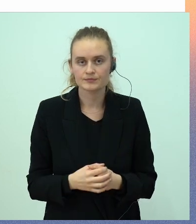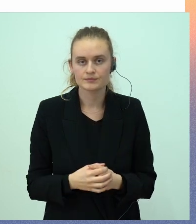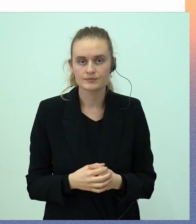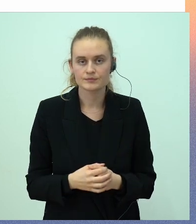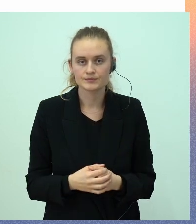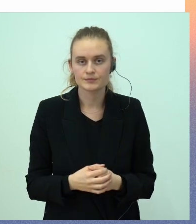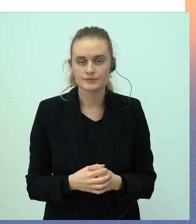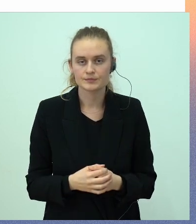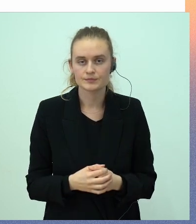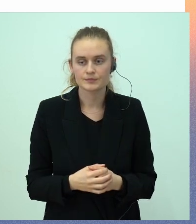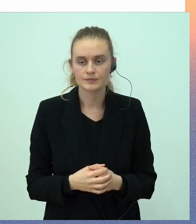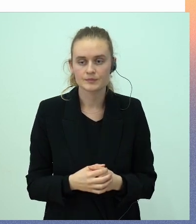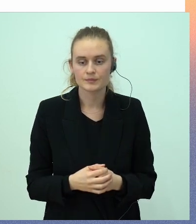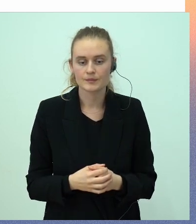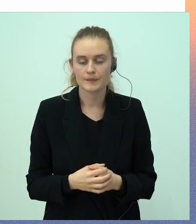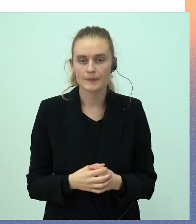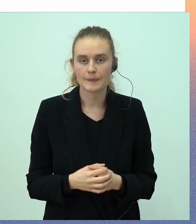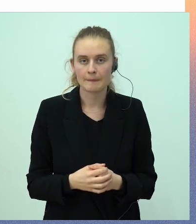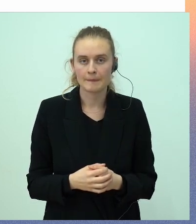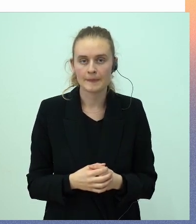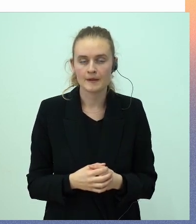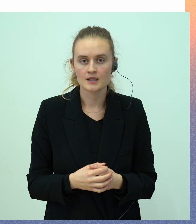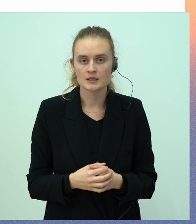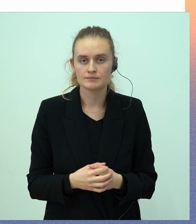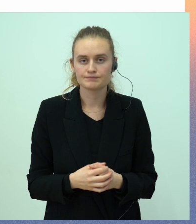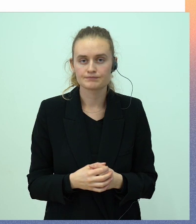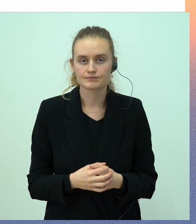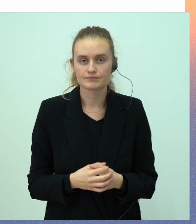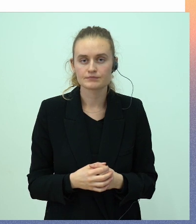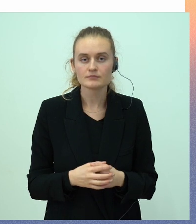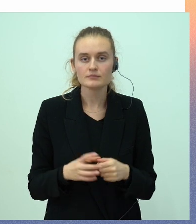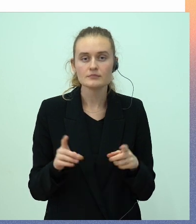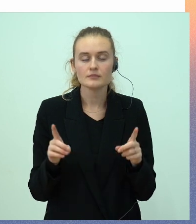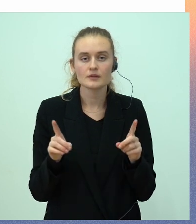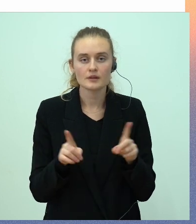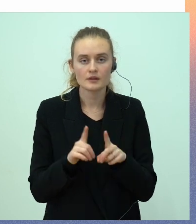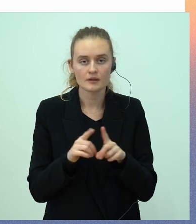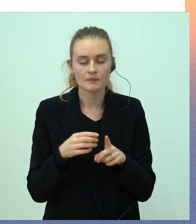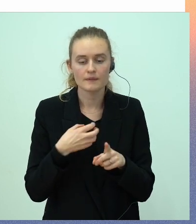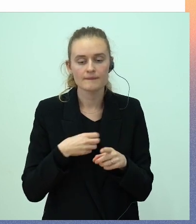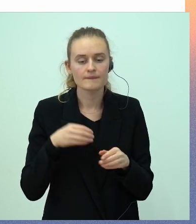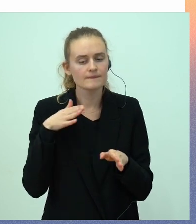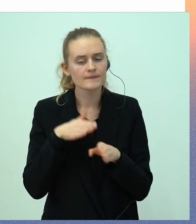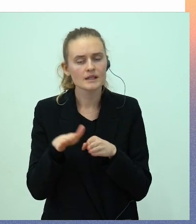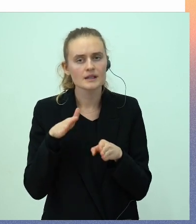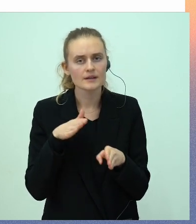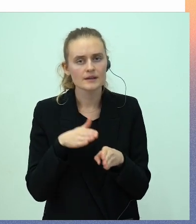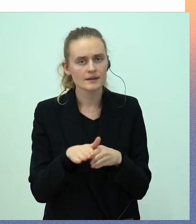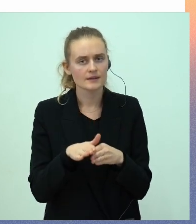Taip pat labai svarbu, jog būtų stebimas tų planų įgyvendinimas.